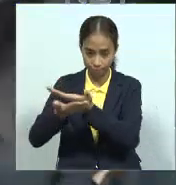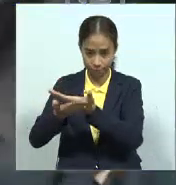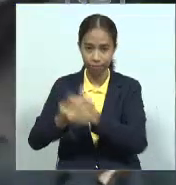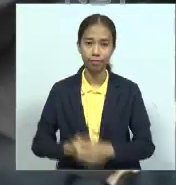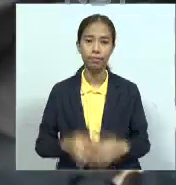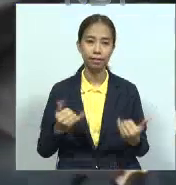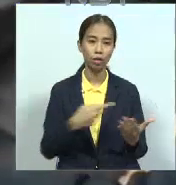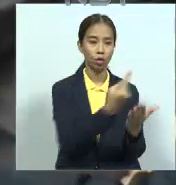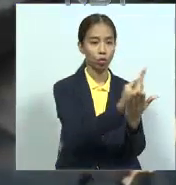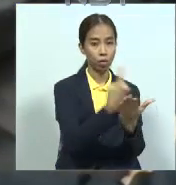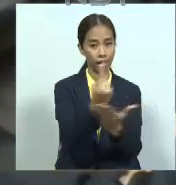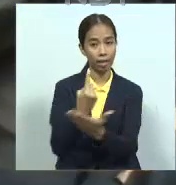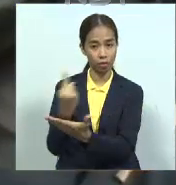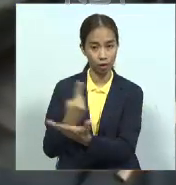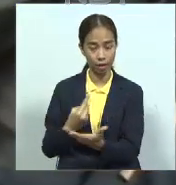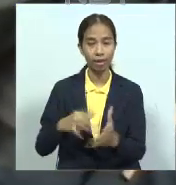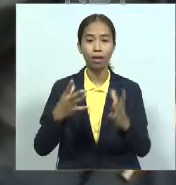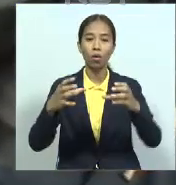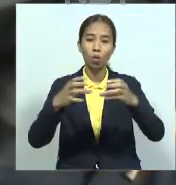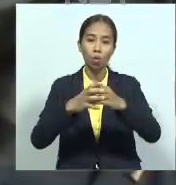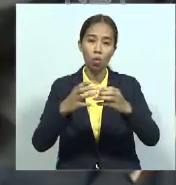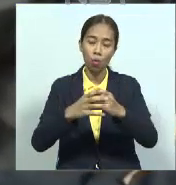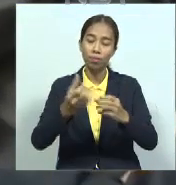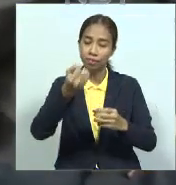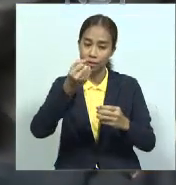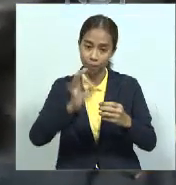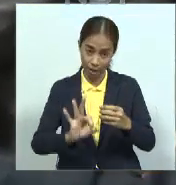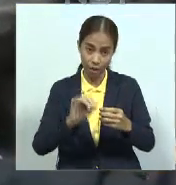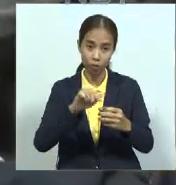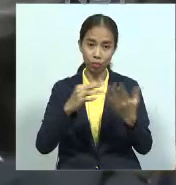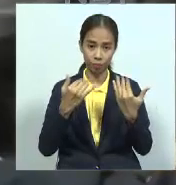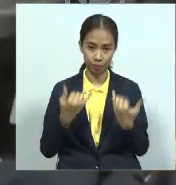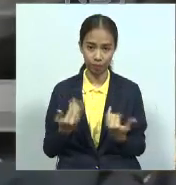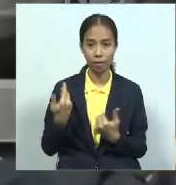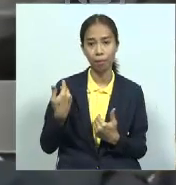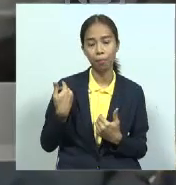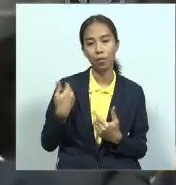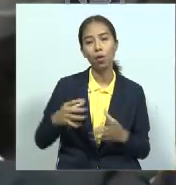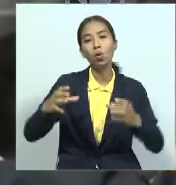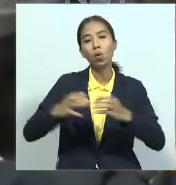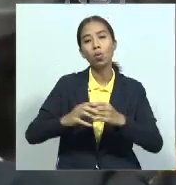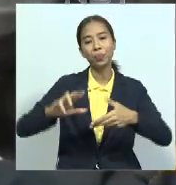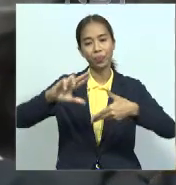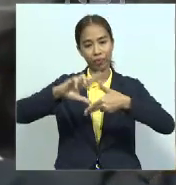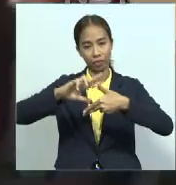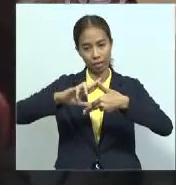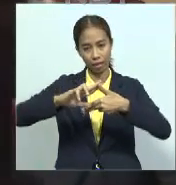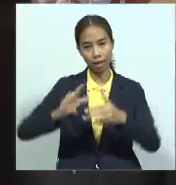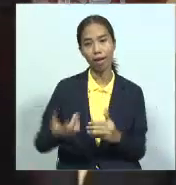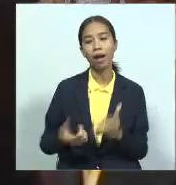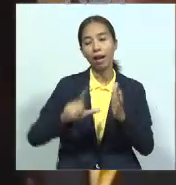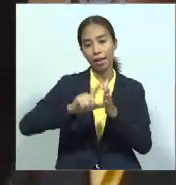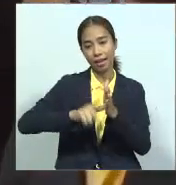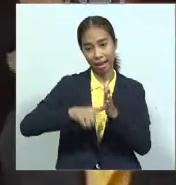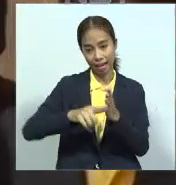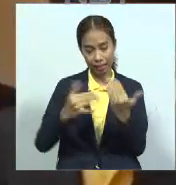โดยตัวแทนจาก19พรรคร่วมรัฐบาลที่มีนายสนธิรัตน์สนธิจิรวงศ์เลขาธิการพรรคพลังประชารัฐในฐานะประธานคณะทำ